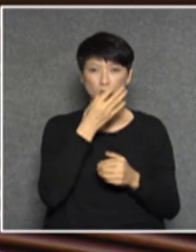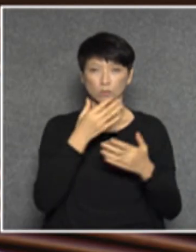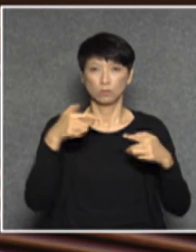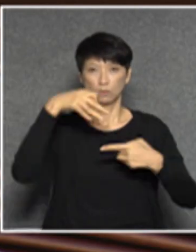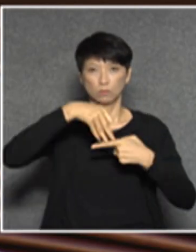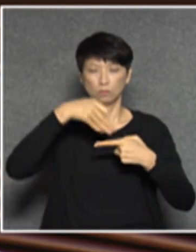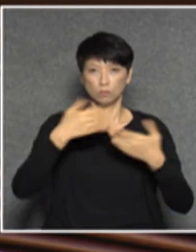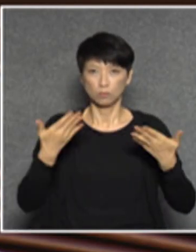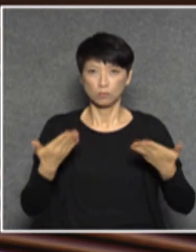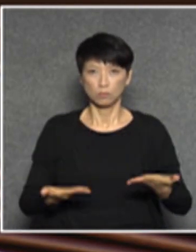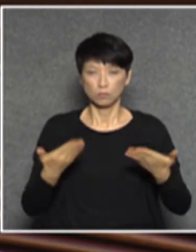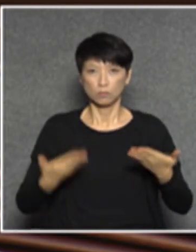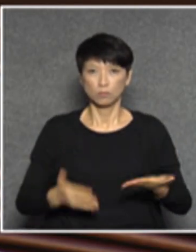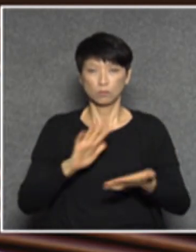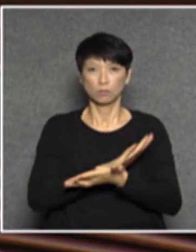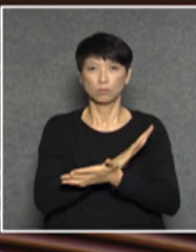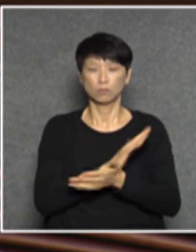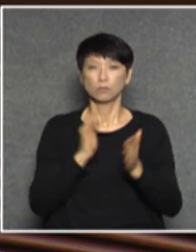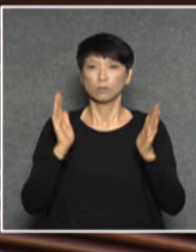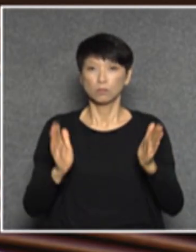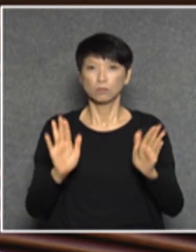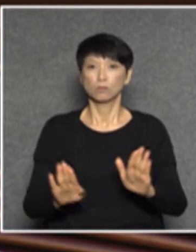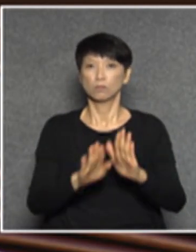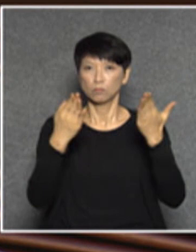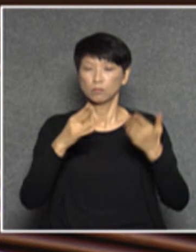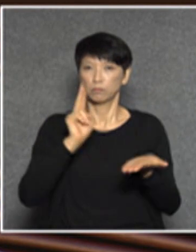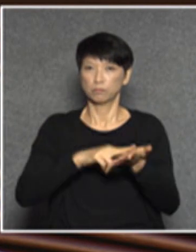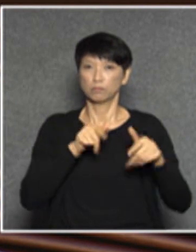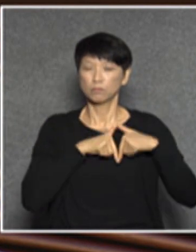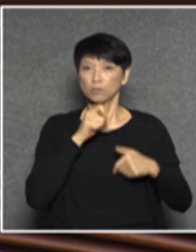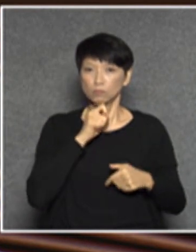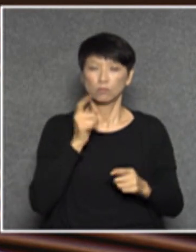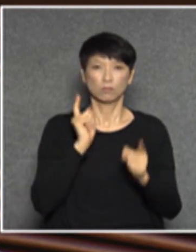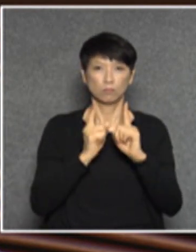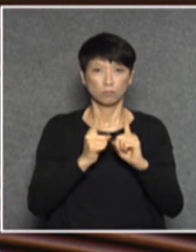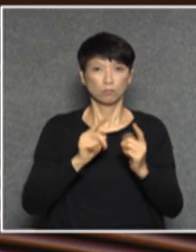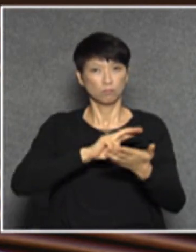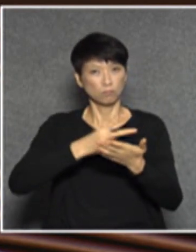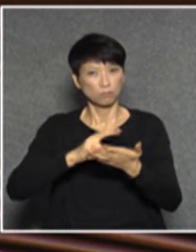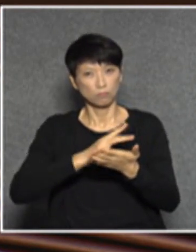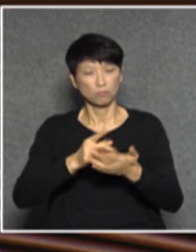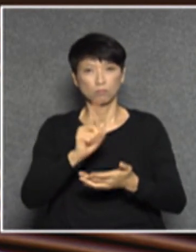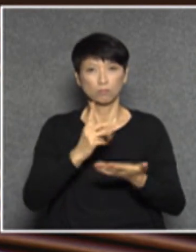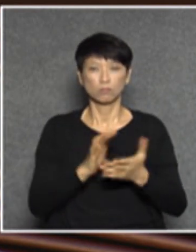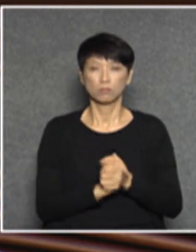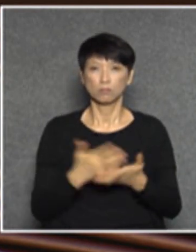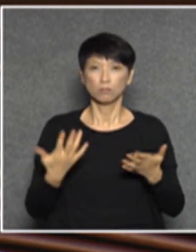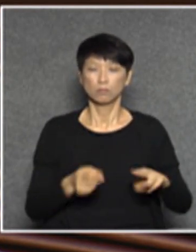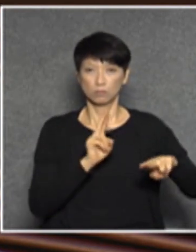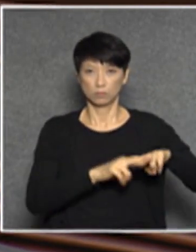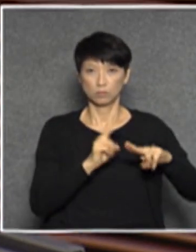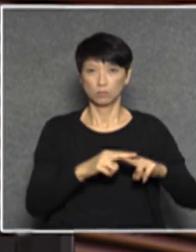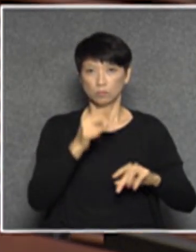內開通，係咪仍然有信心，抑或有一啲地方需要調整一下嘅咧？ 我哋會繼續同中央有關部門